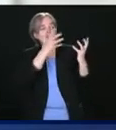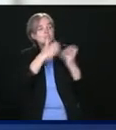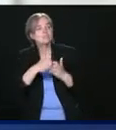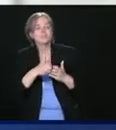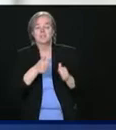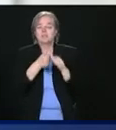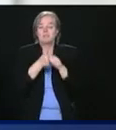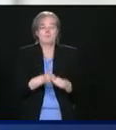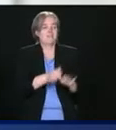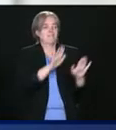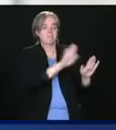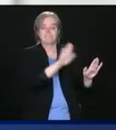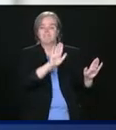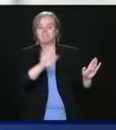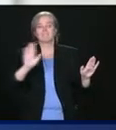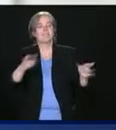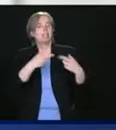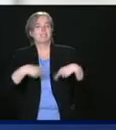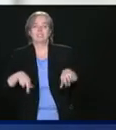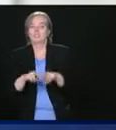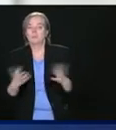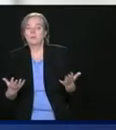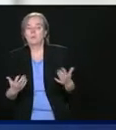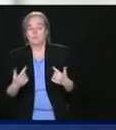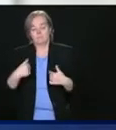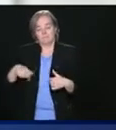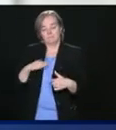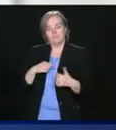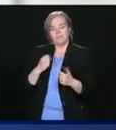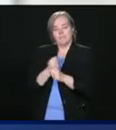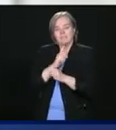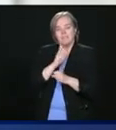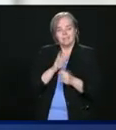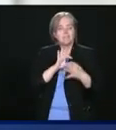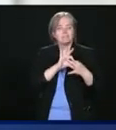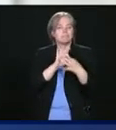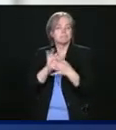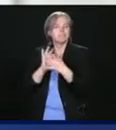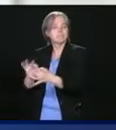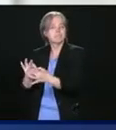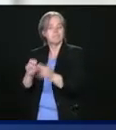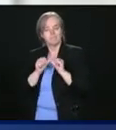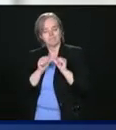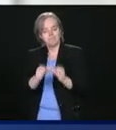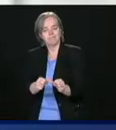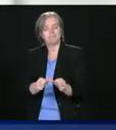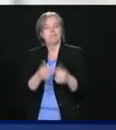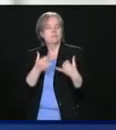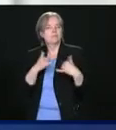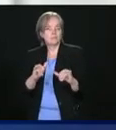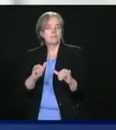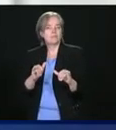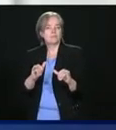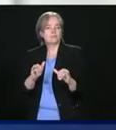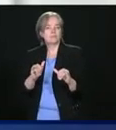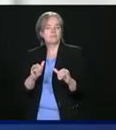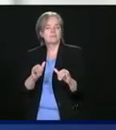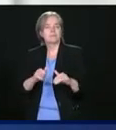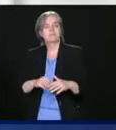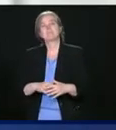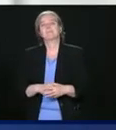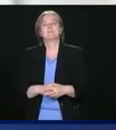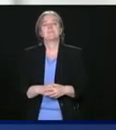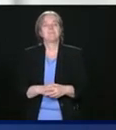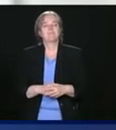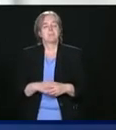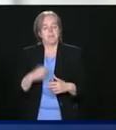sera une importante partie du redémarrage et on doit quand même s'assurer d'y aller de